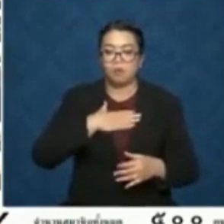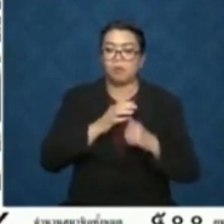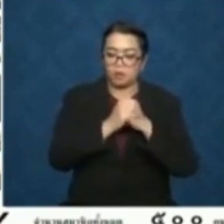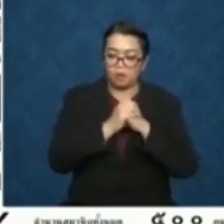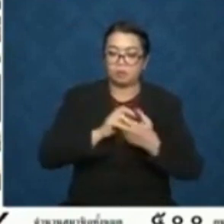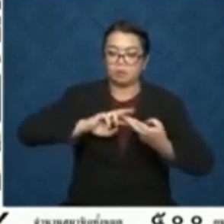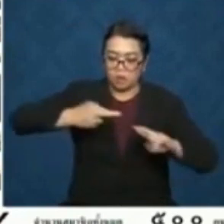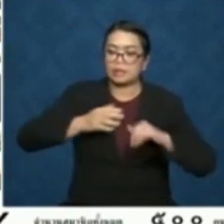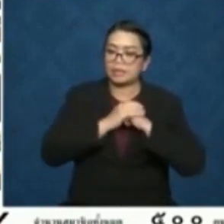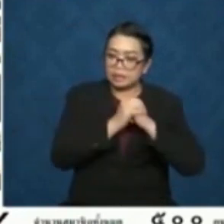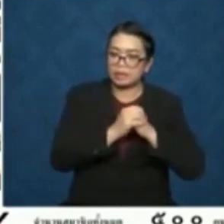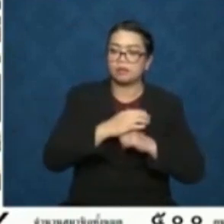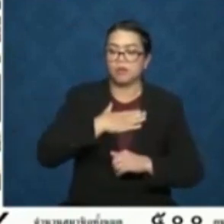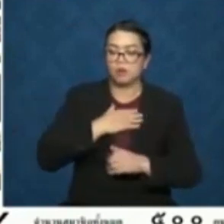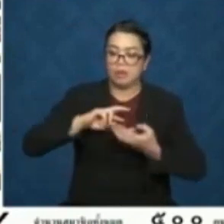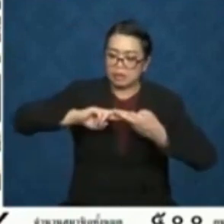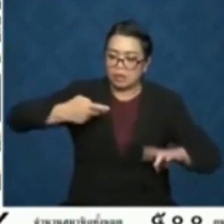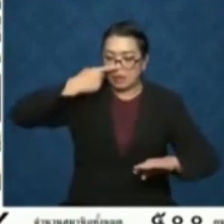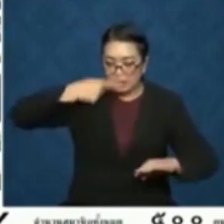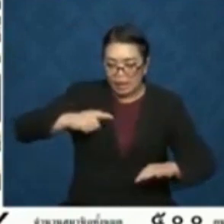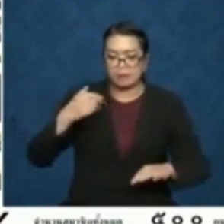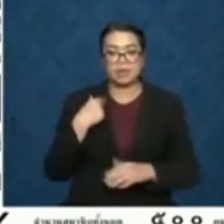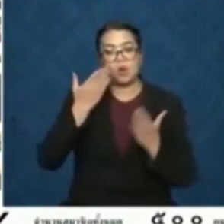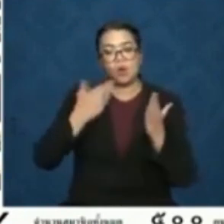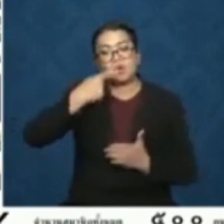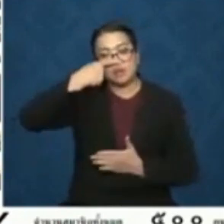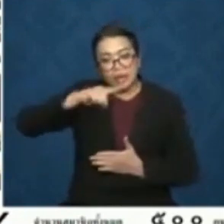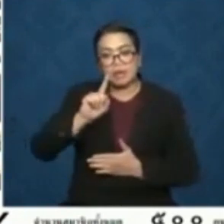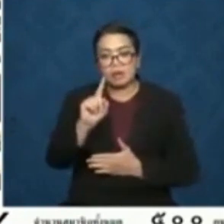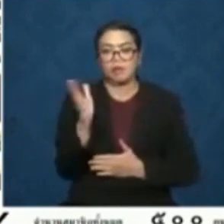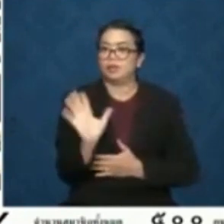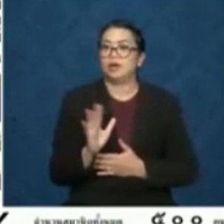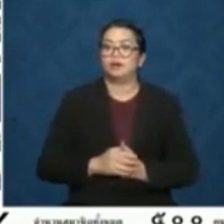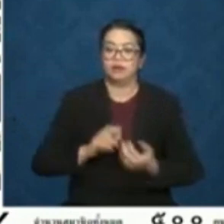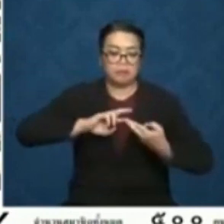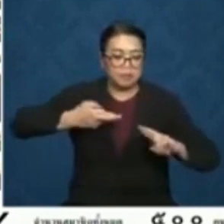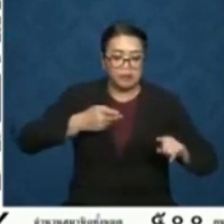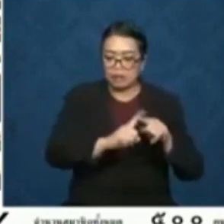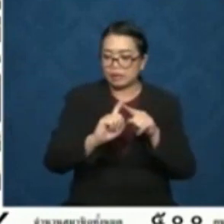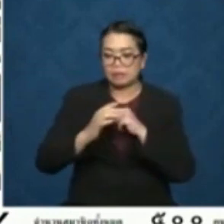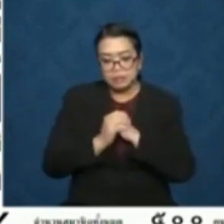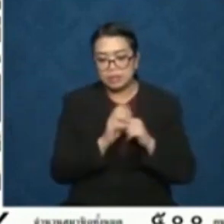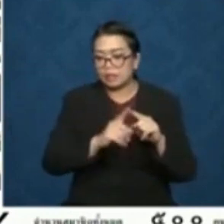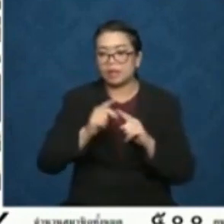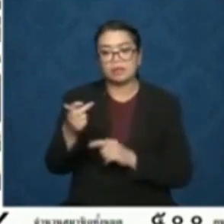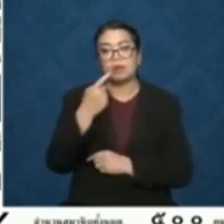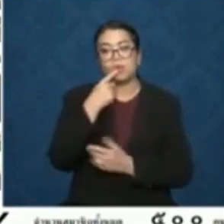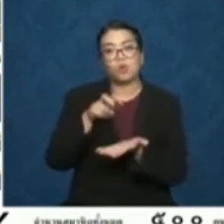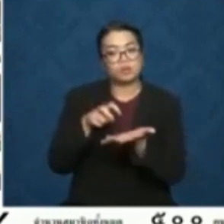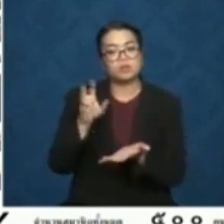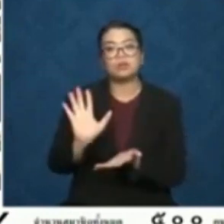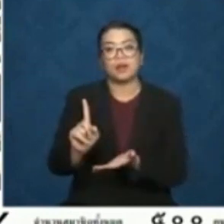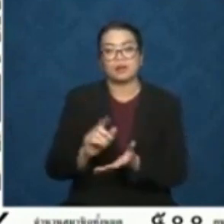สียดพี่น้องชาติพันธุ์ผมครับผมแซ่ตั้งครับพี่น้องชาวจีนครับชาติพันธุ์ในประเทศไทยไม่ได้มีแต่พลเผ่าไทย